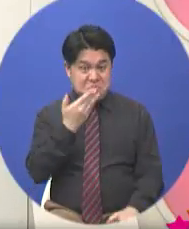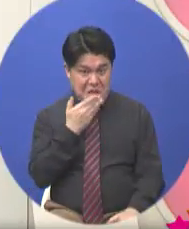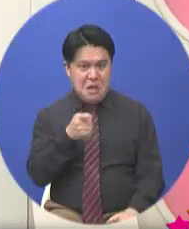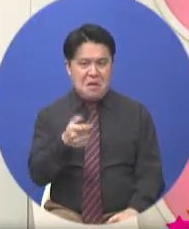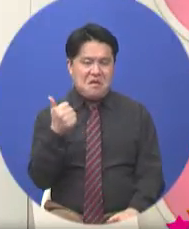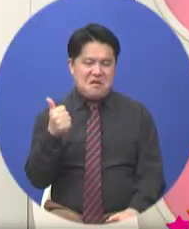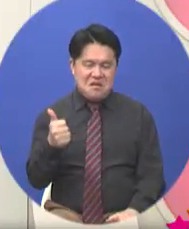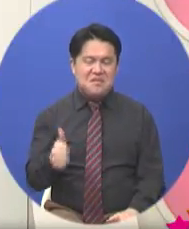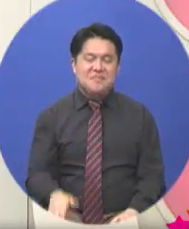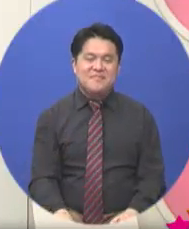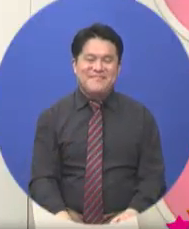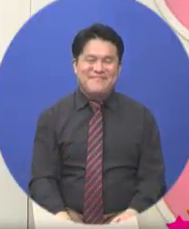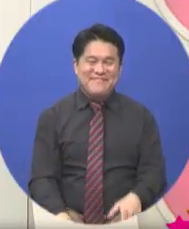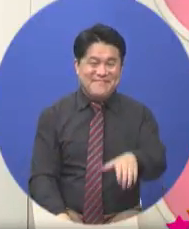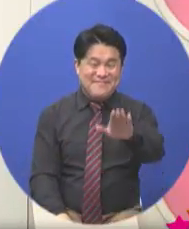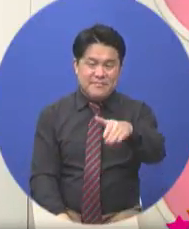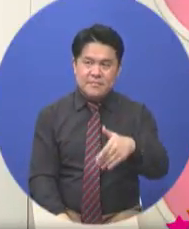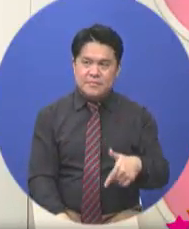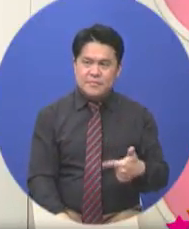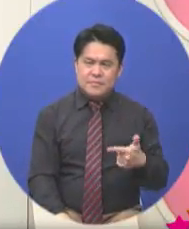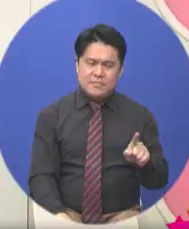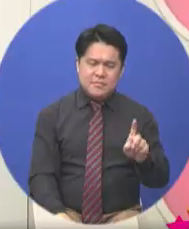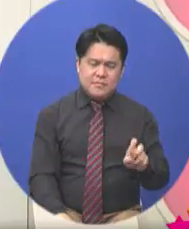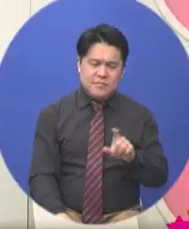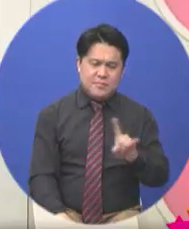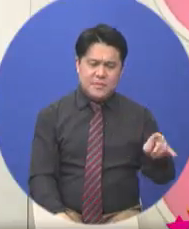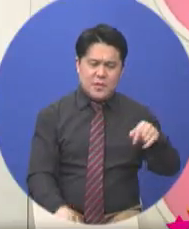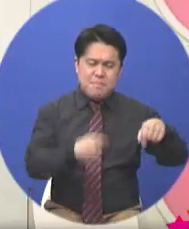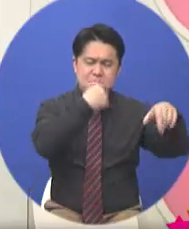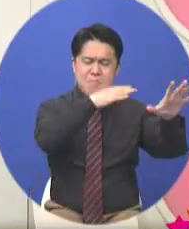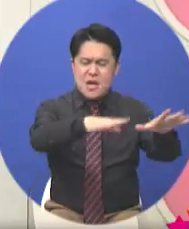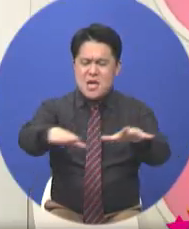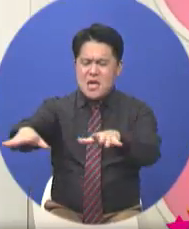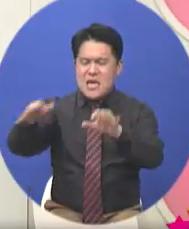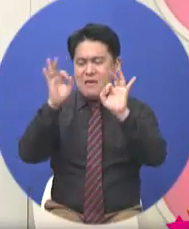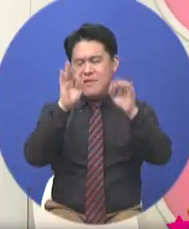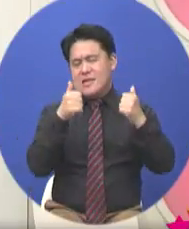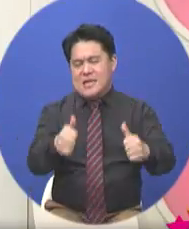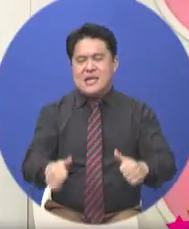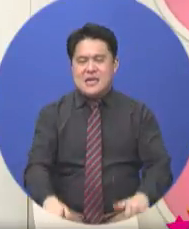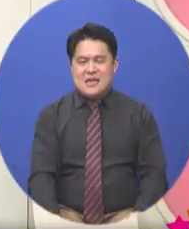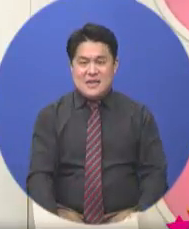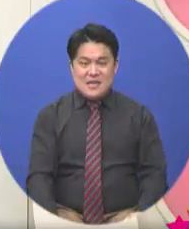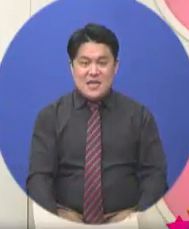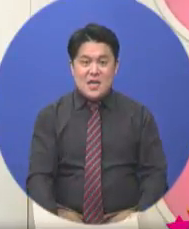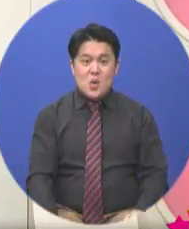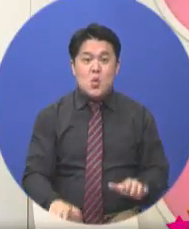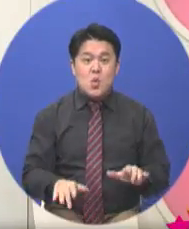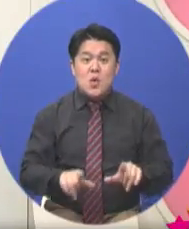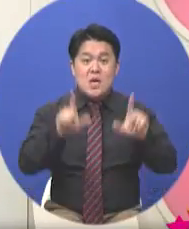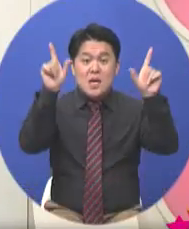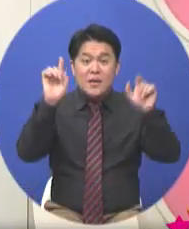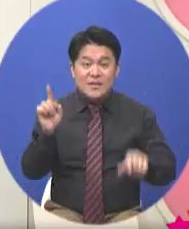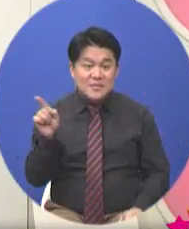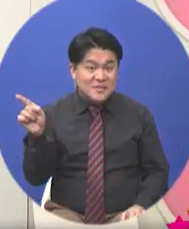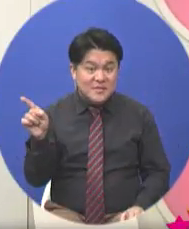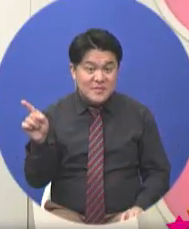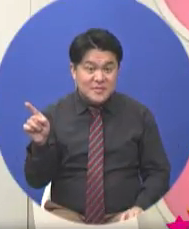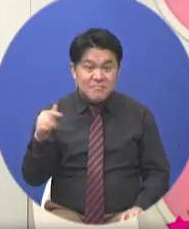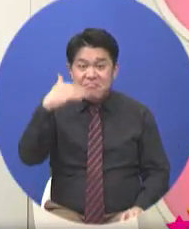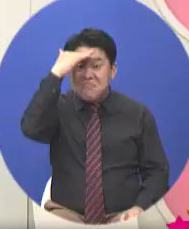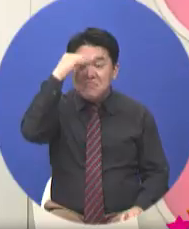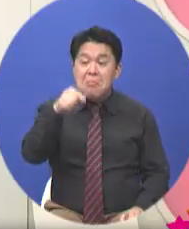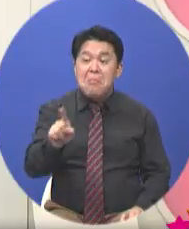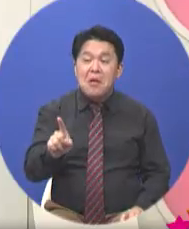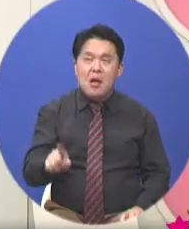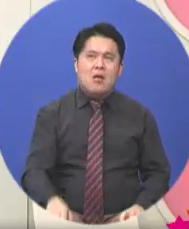말입니다. 그래요. 야, 남해 푸른 참 물결. 좋죠. 참, 예. 오늘 남해 날씨 어떤가요?